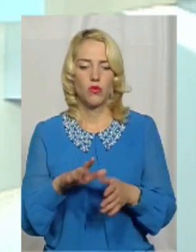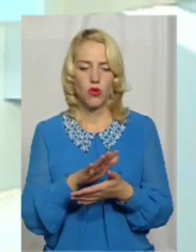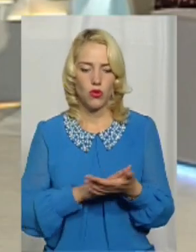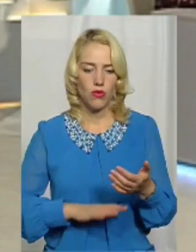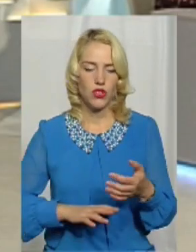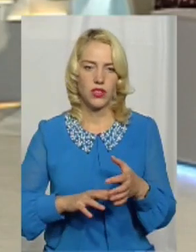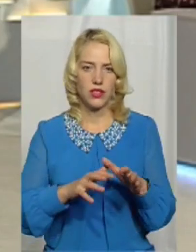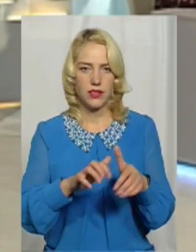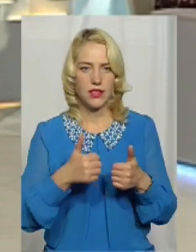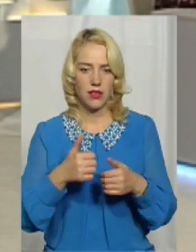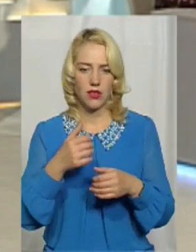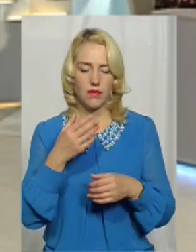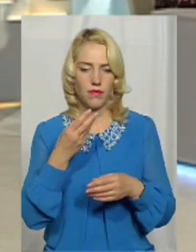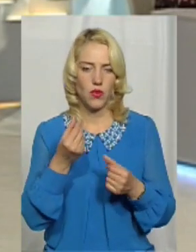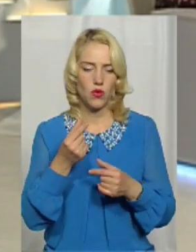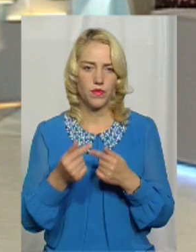суми. Дуже багато